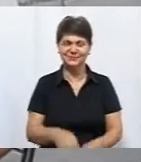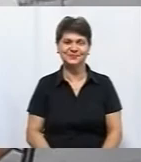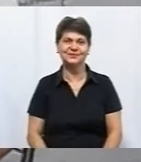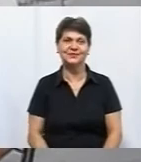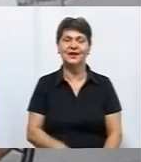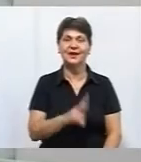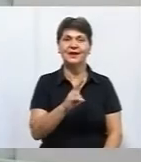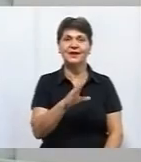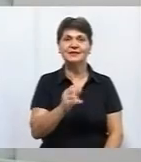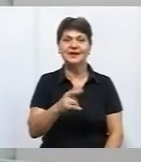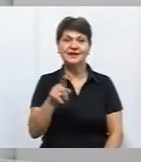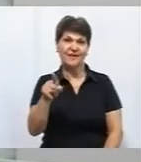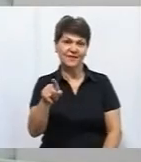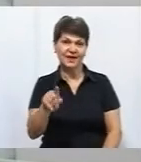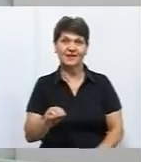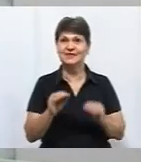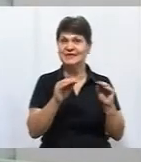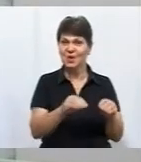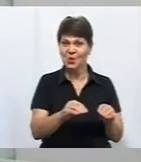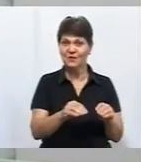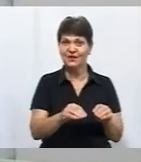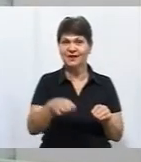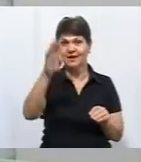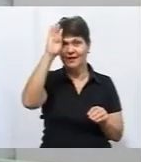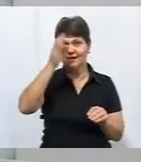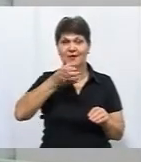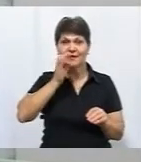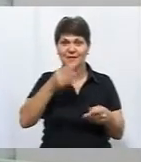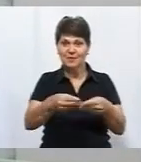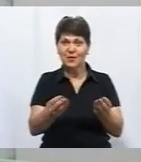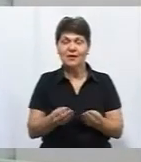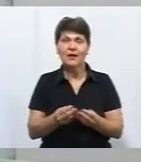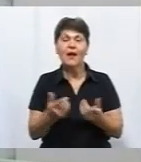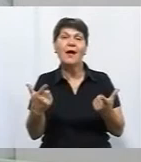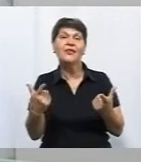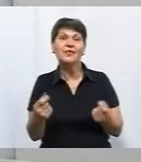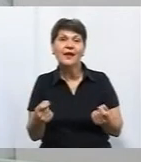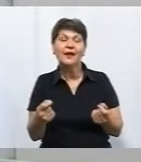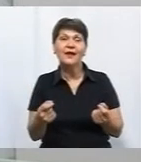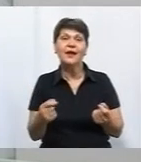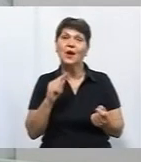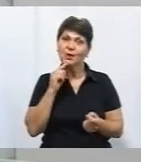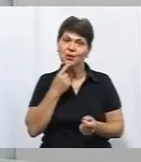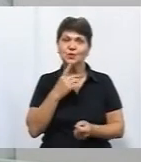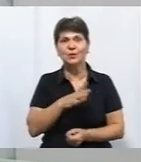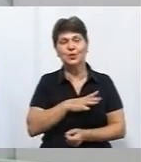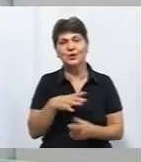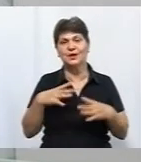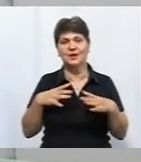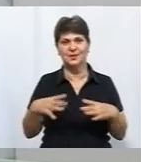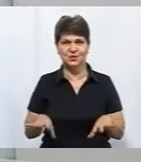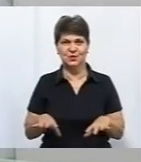ви встановлювали ці поїлки, як стало зрозуміло із сюжету. Де ви їх встановлювали і чи були труднощі при встановленні